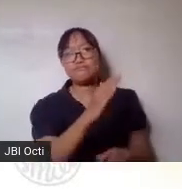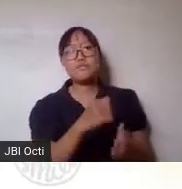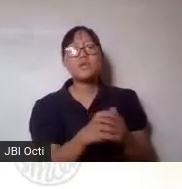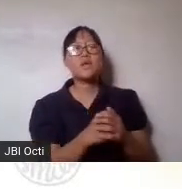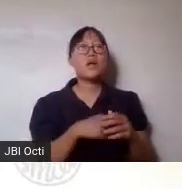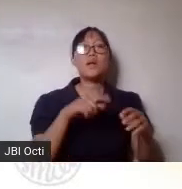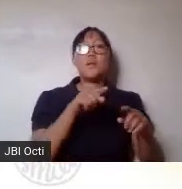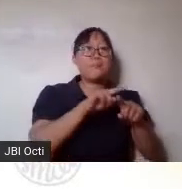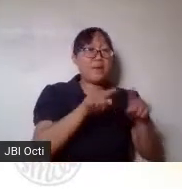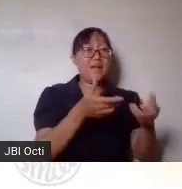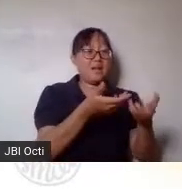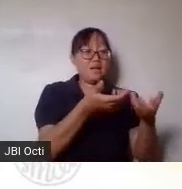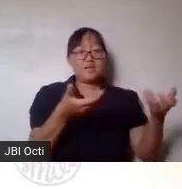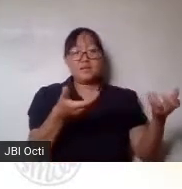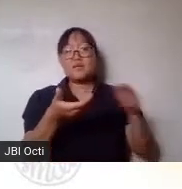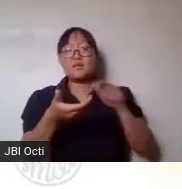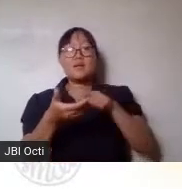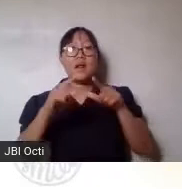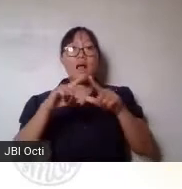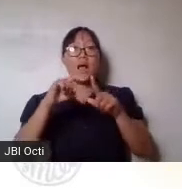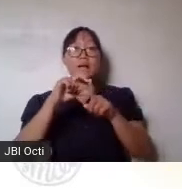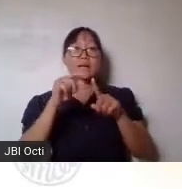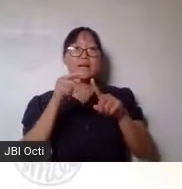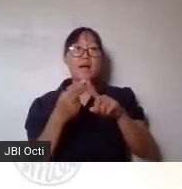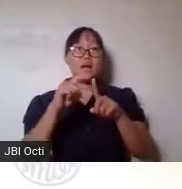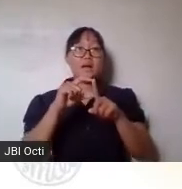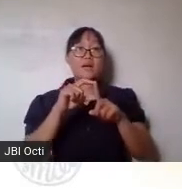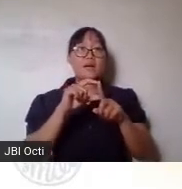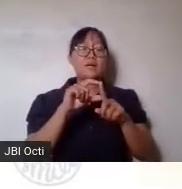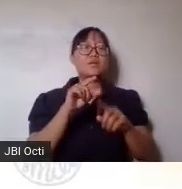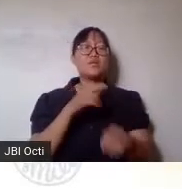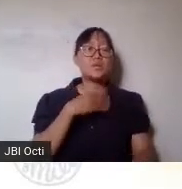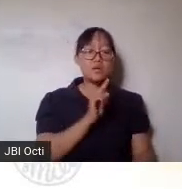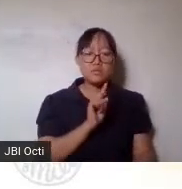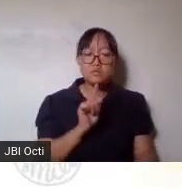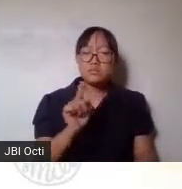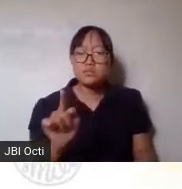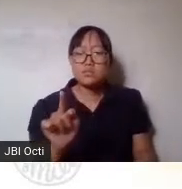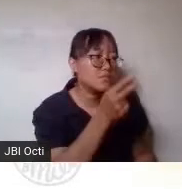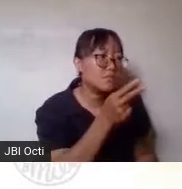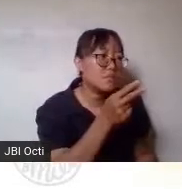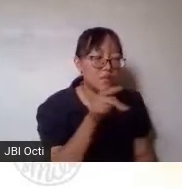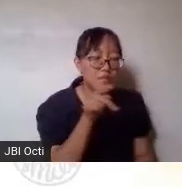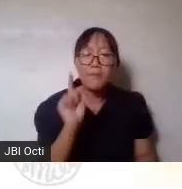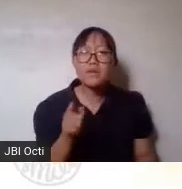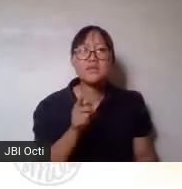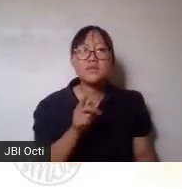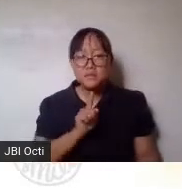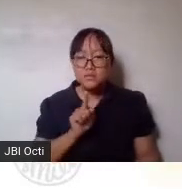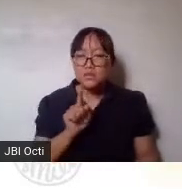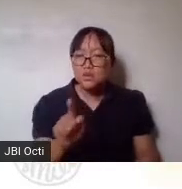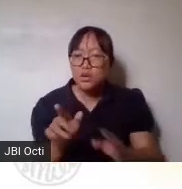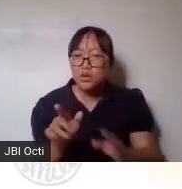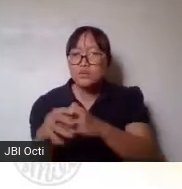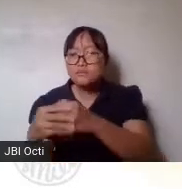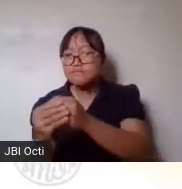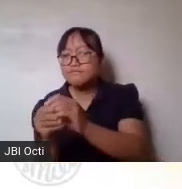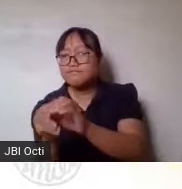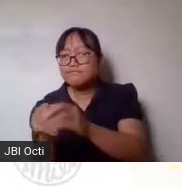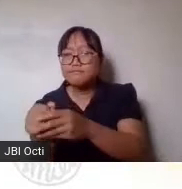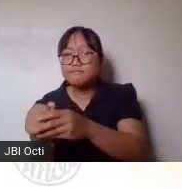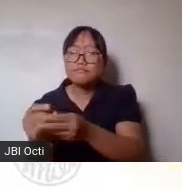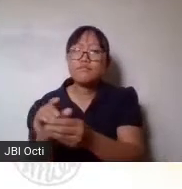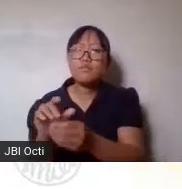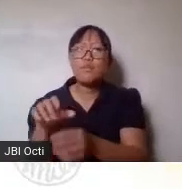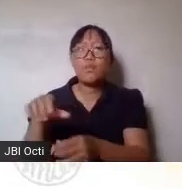ke sudut yang lainnya, dia berhenti di satu tempat, ada benda yang dipegang di situ, mobil-mobilan atau apapun, ya dia